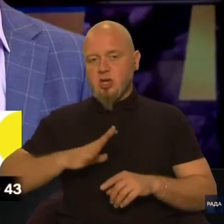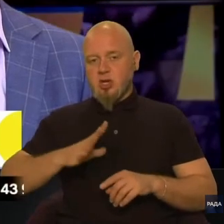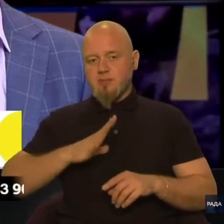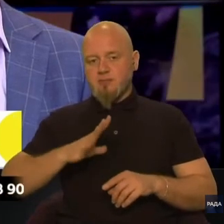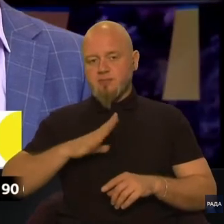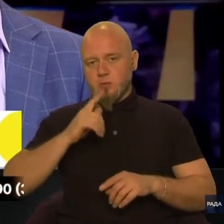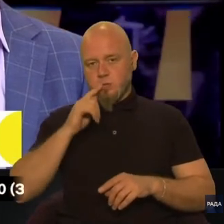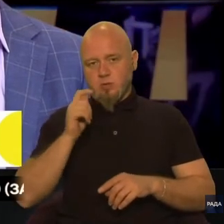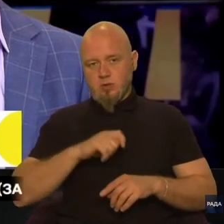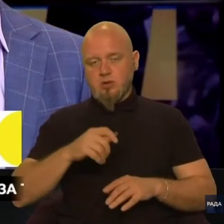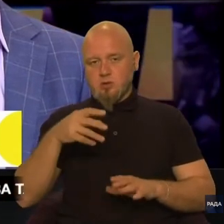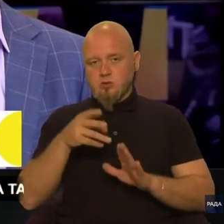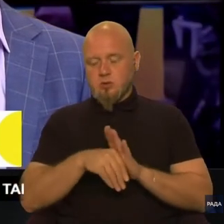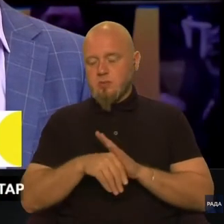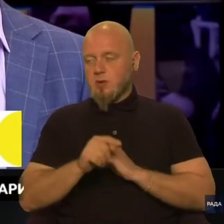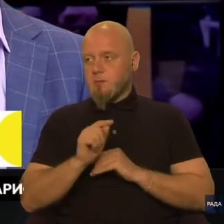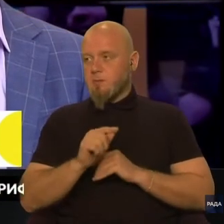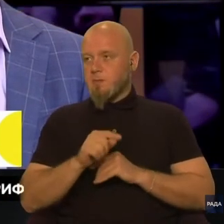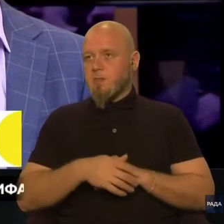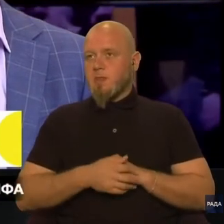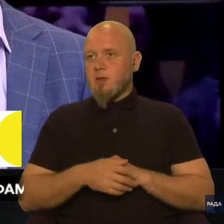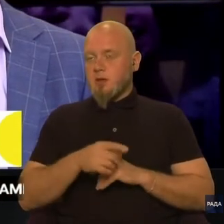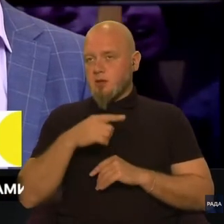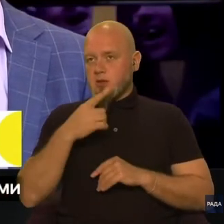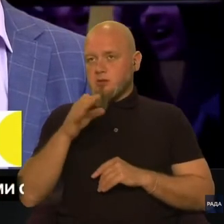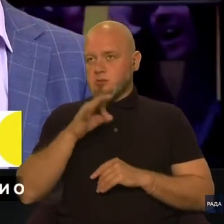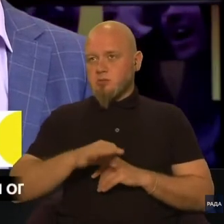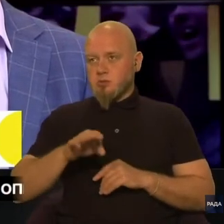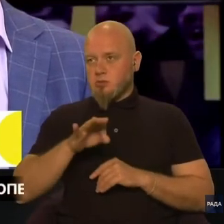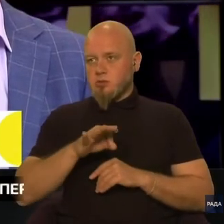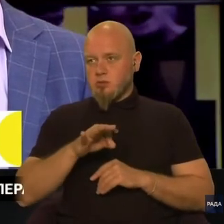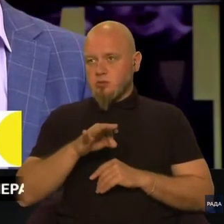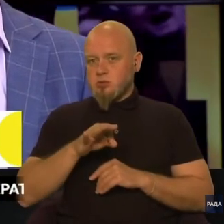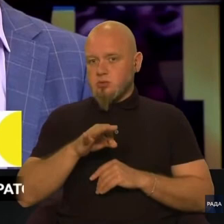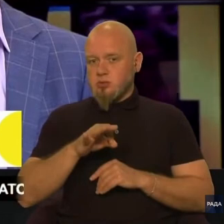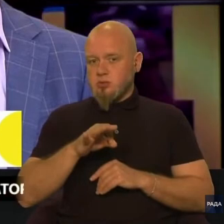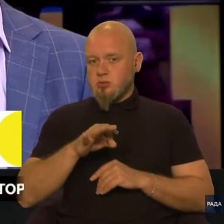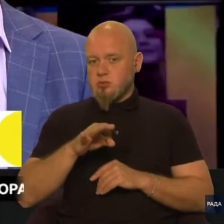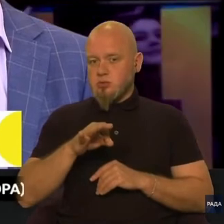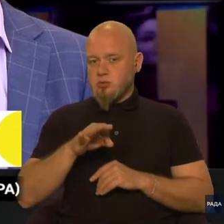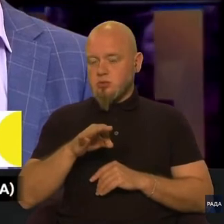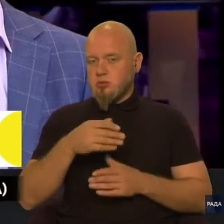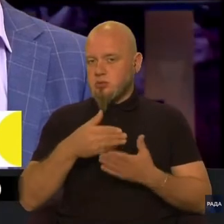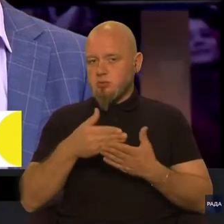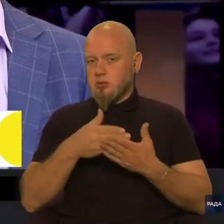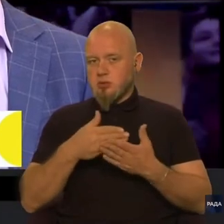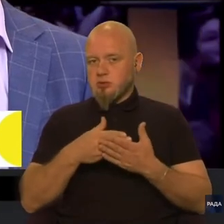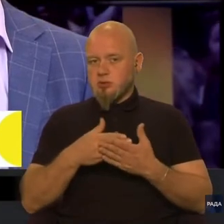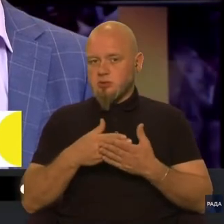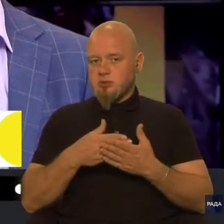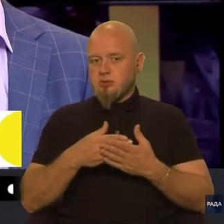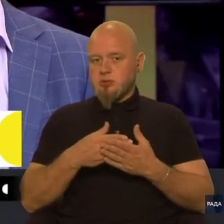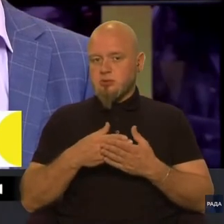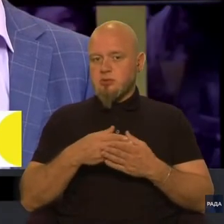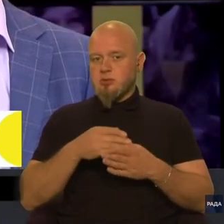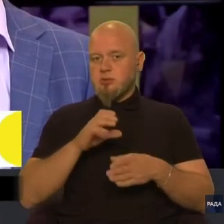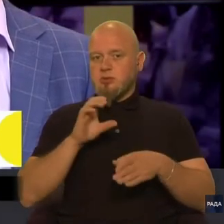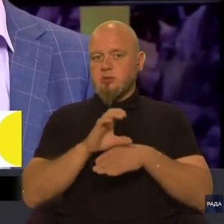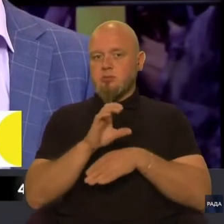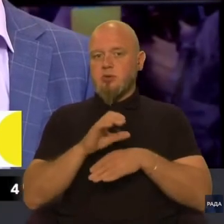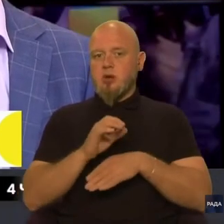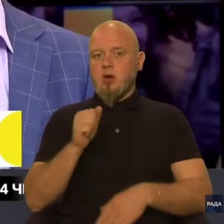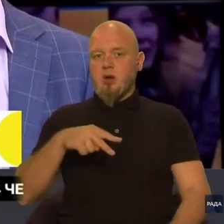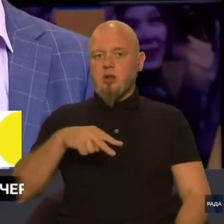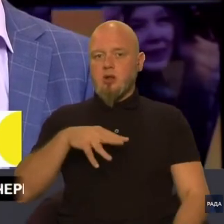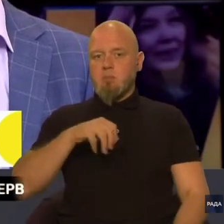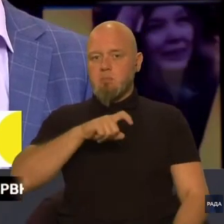Україна зокрема йдеться про наприклад імпорту алмазів